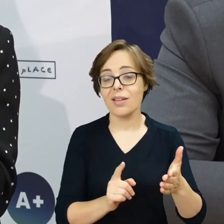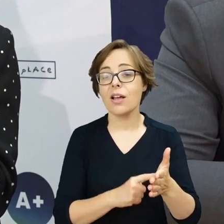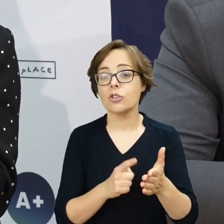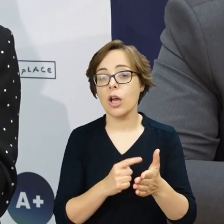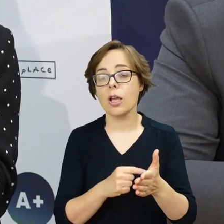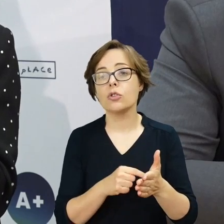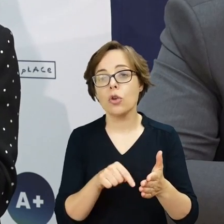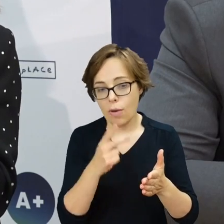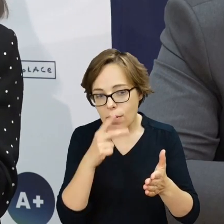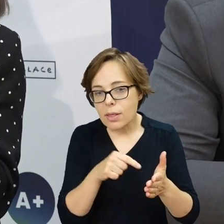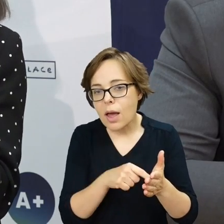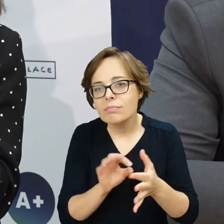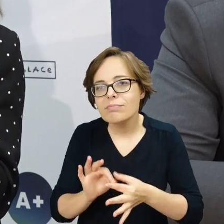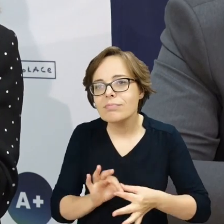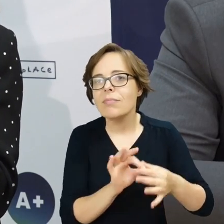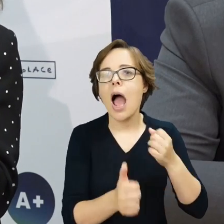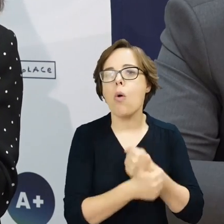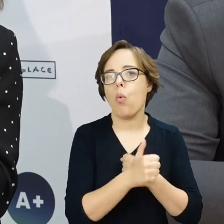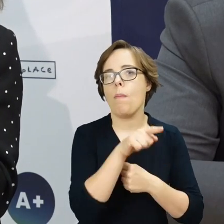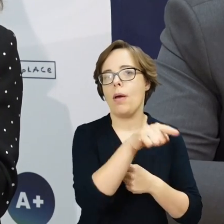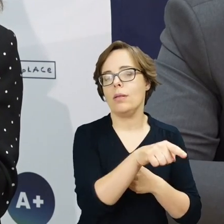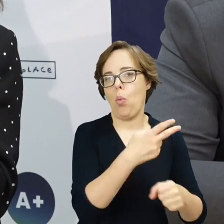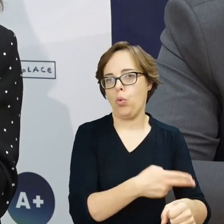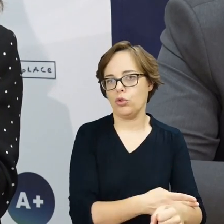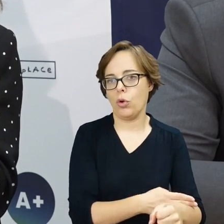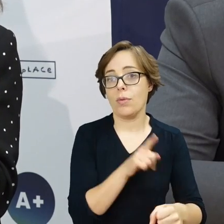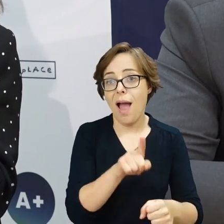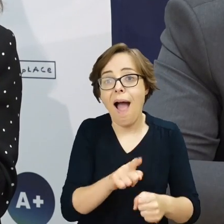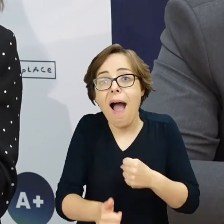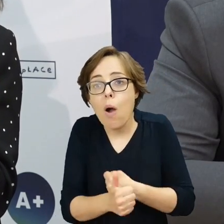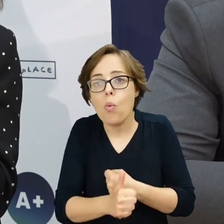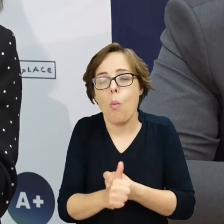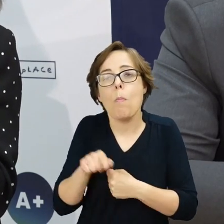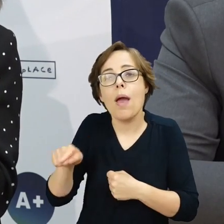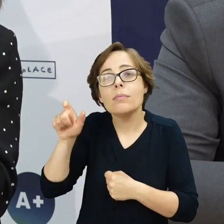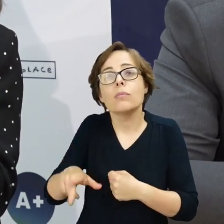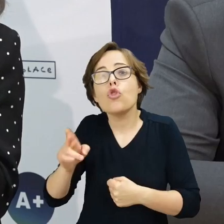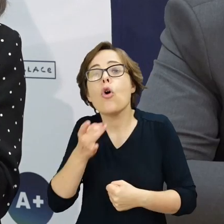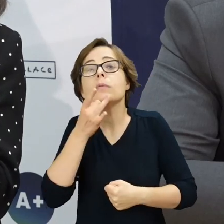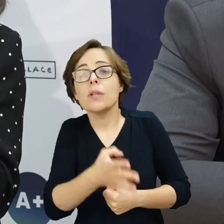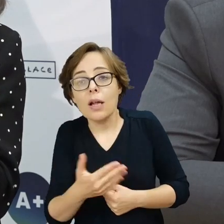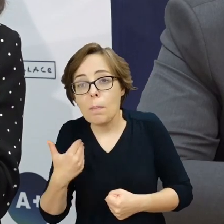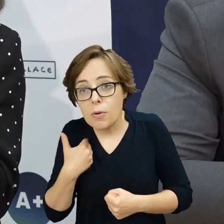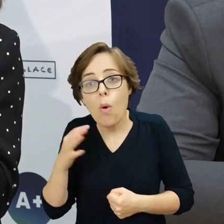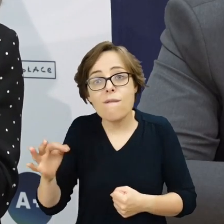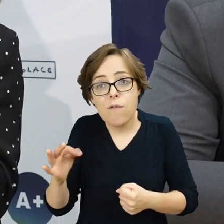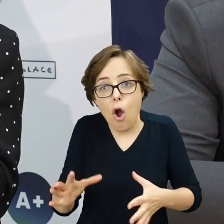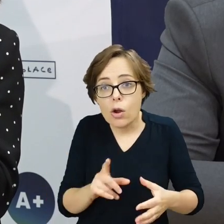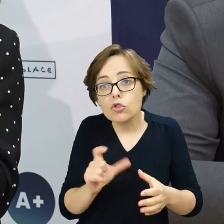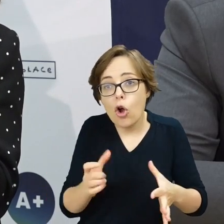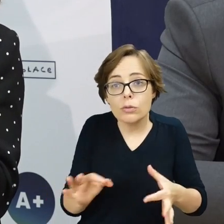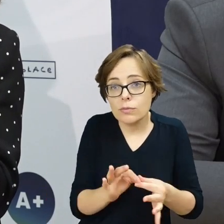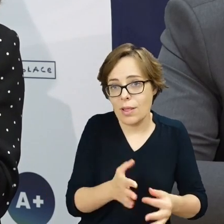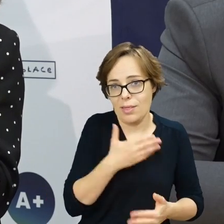organu, a niezbyt często do tej argumentacji, którą przedstawia skarżąca. I to jest też